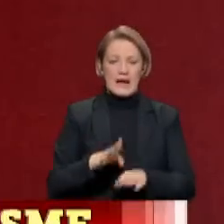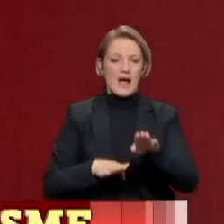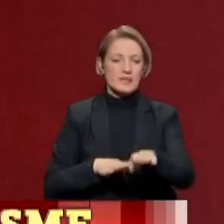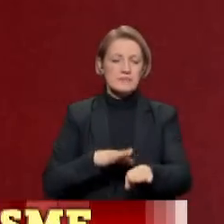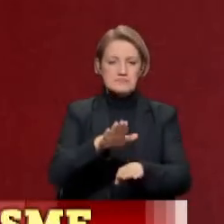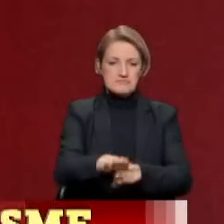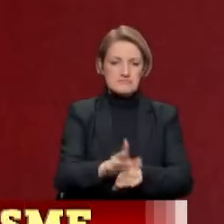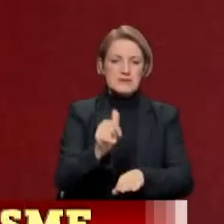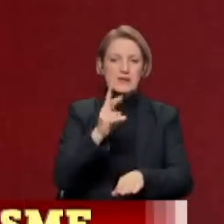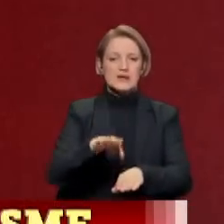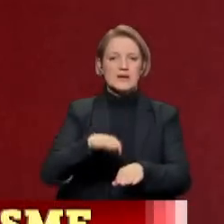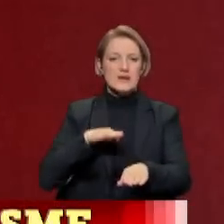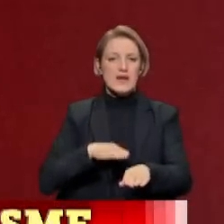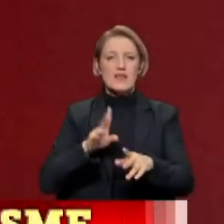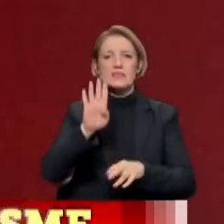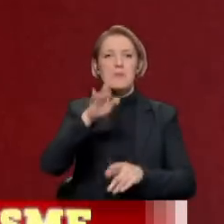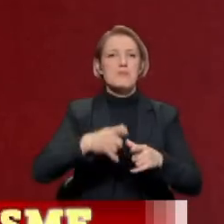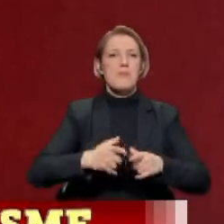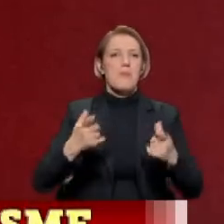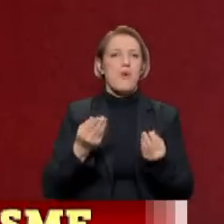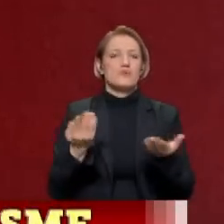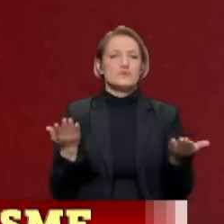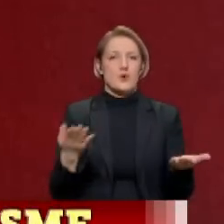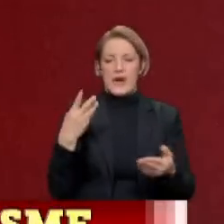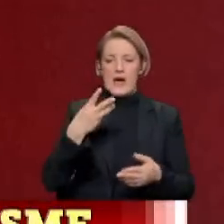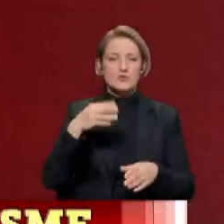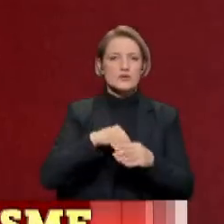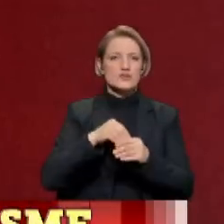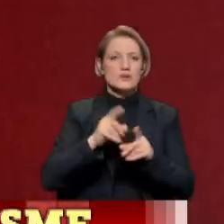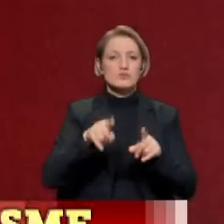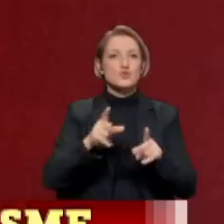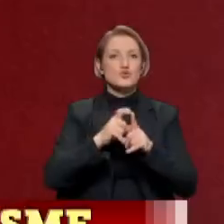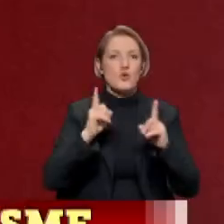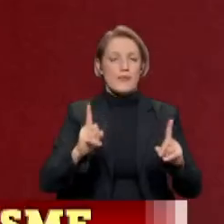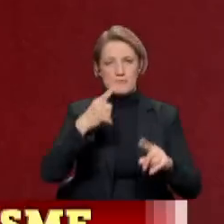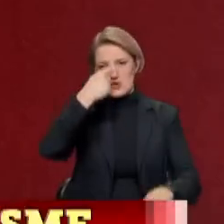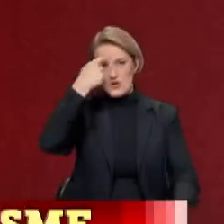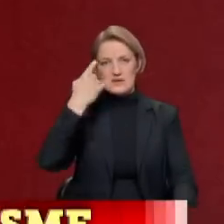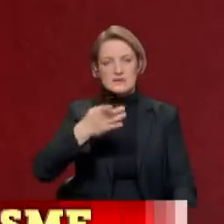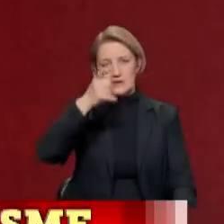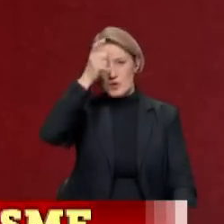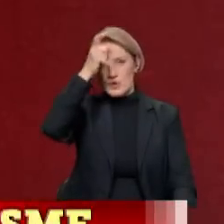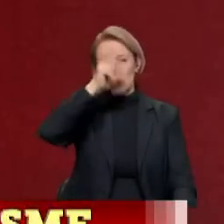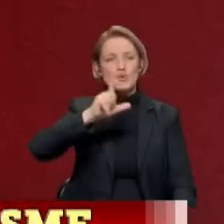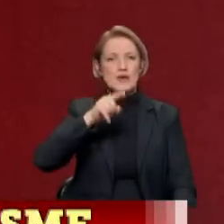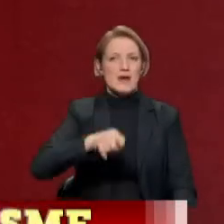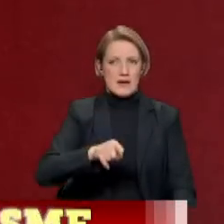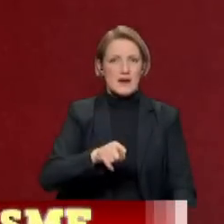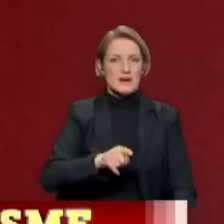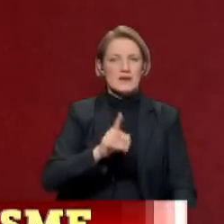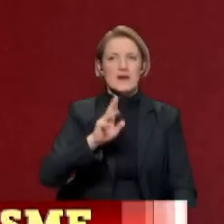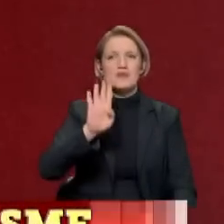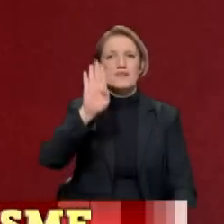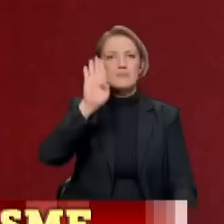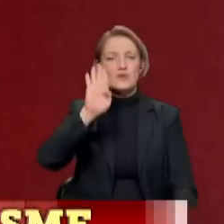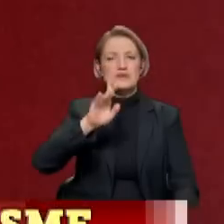bir adım geriye demokrasiyi bir türlü geliştiremiyoruz. Erdoğan için bu dönem bir şanstı. Türkiye'yi istikbale taşımak için,